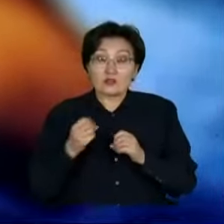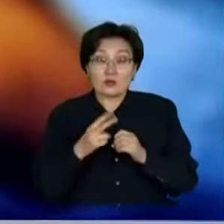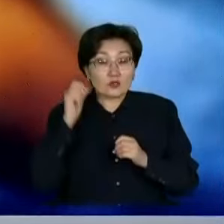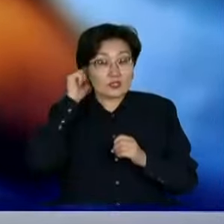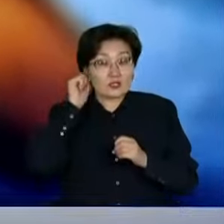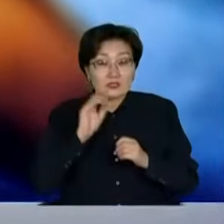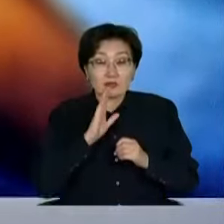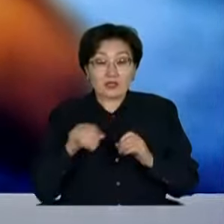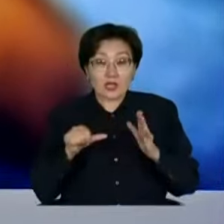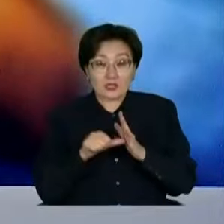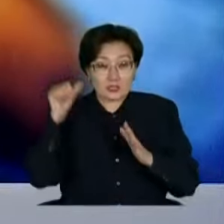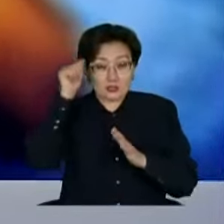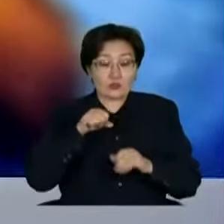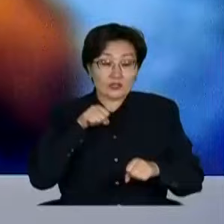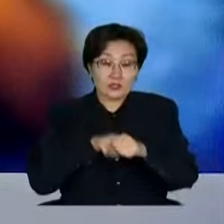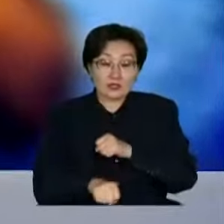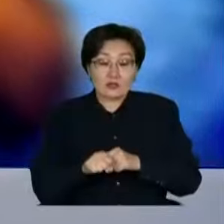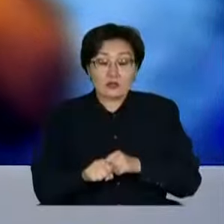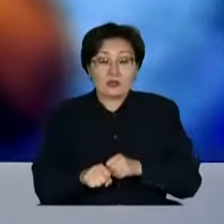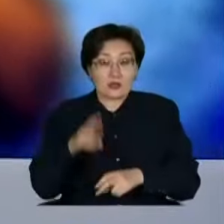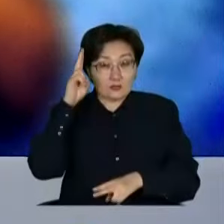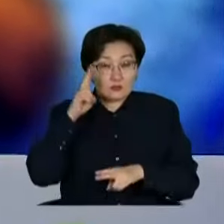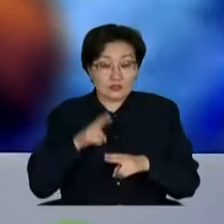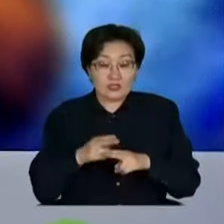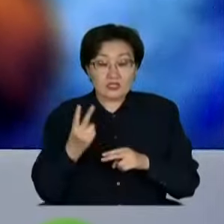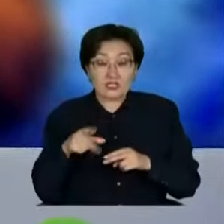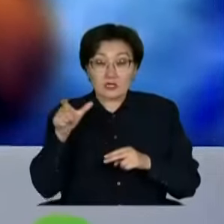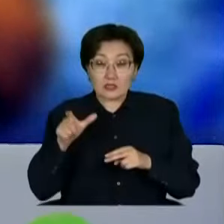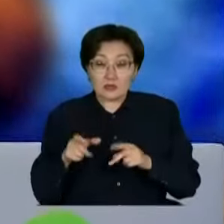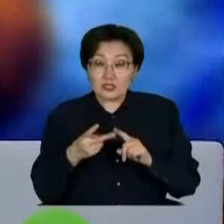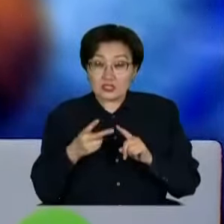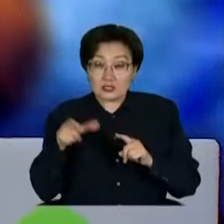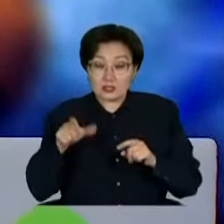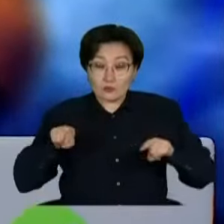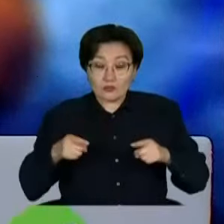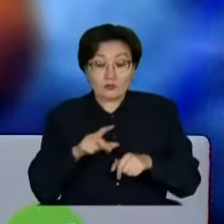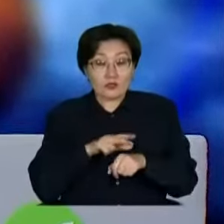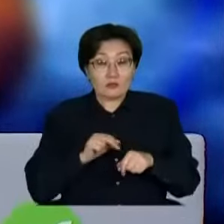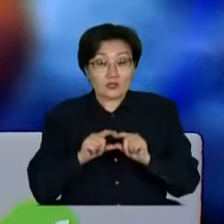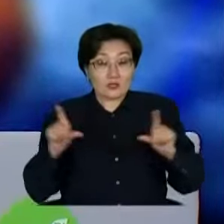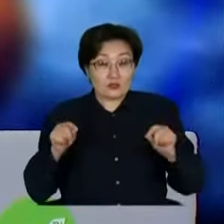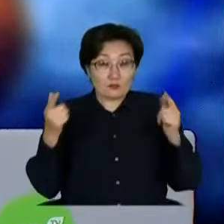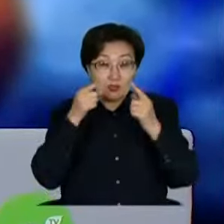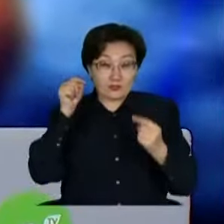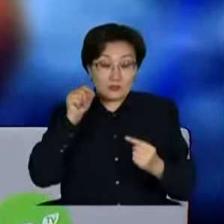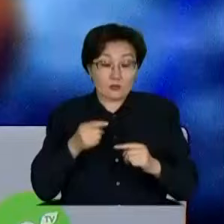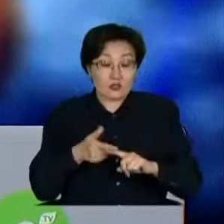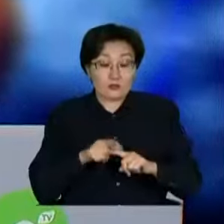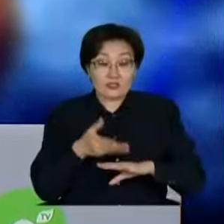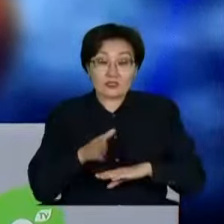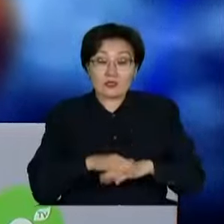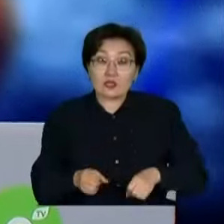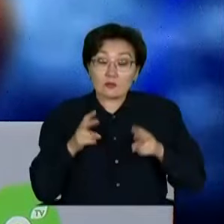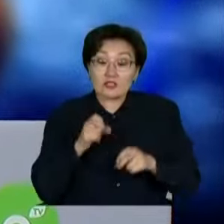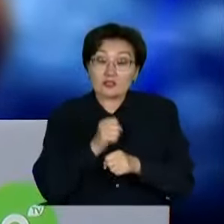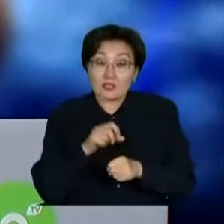қызды 6 жыл бойы зорлап келген ағайындылардың екіншісі ұсталды. Облыстық полиция департаментінің мәлімдеуінше аса ауыр қылмыс